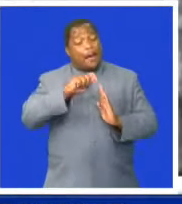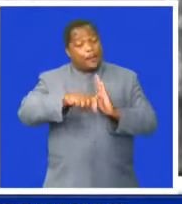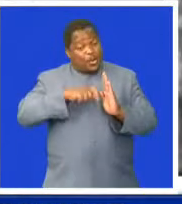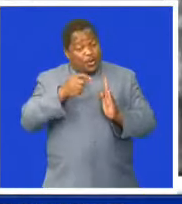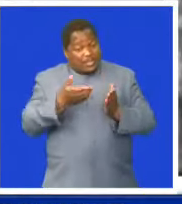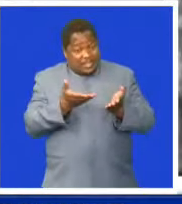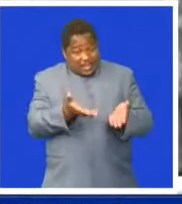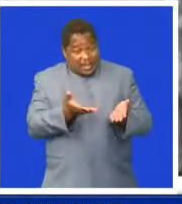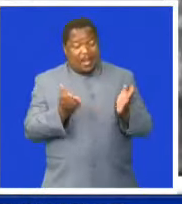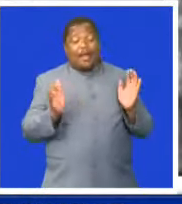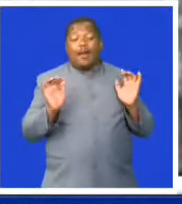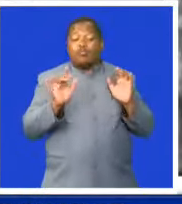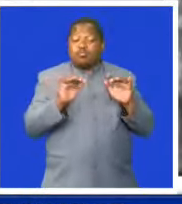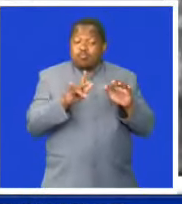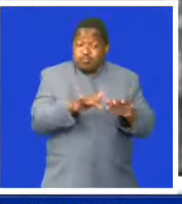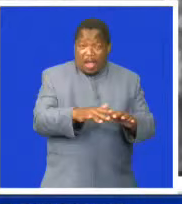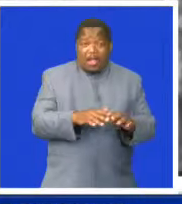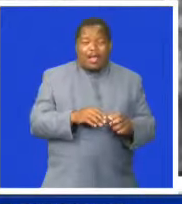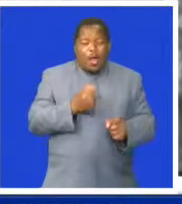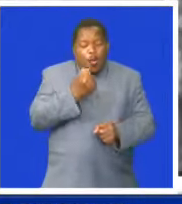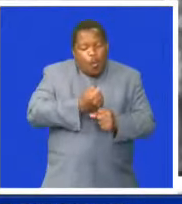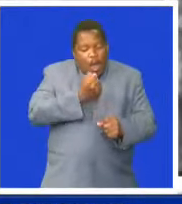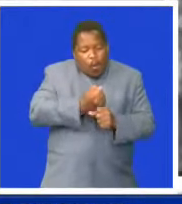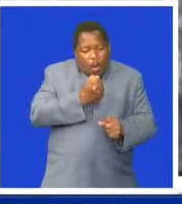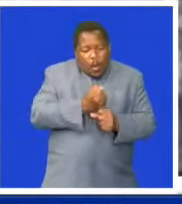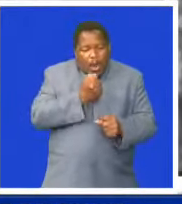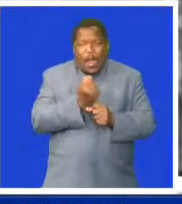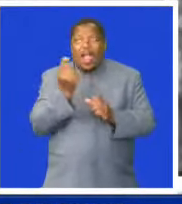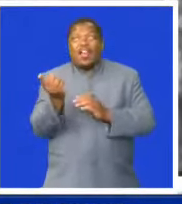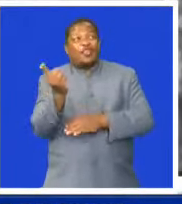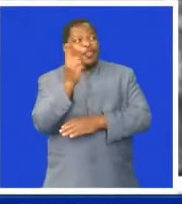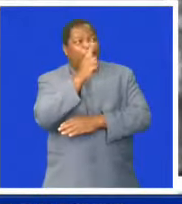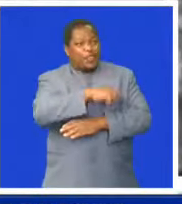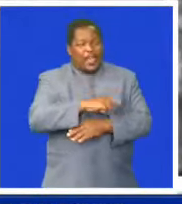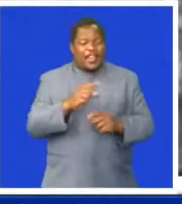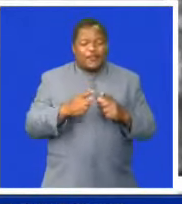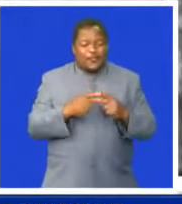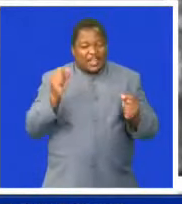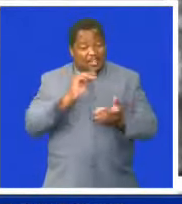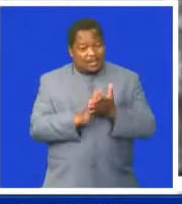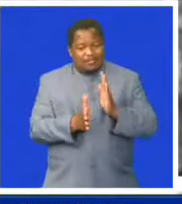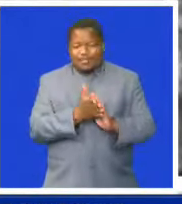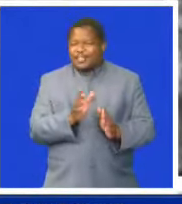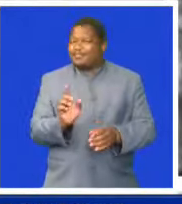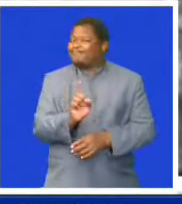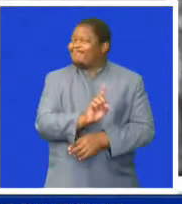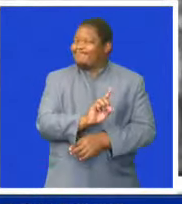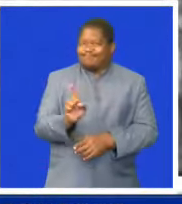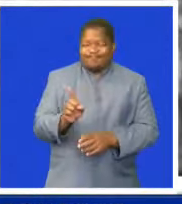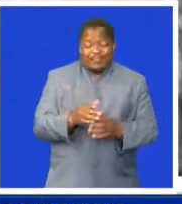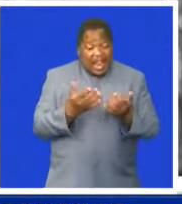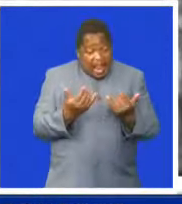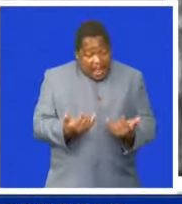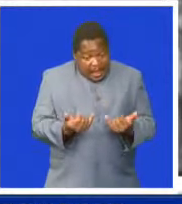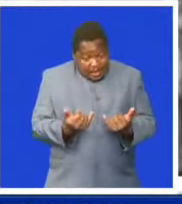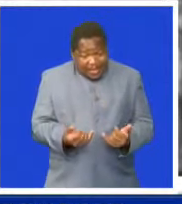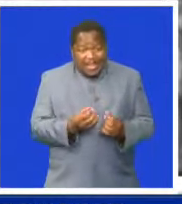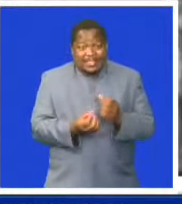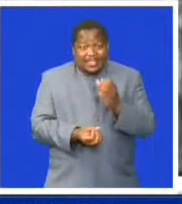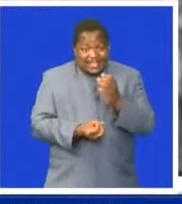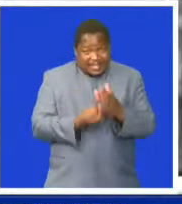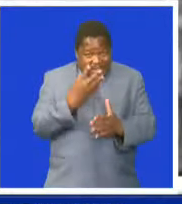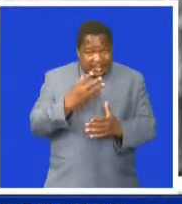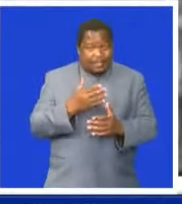linye. Kepha namuhla kutaba nje sicalo. Siyethemba ukuthi